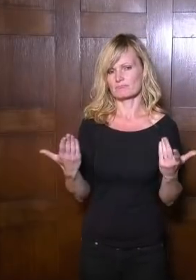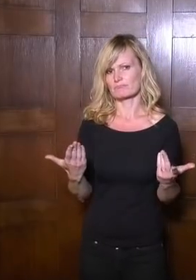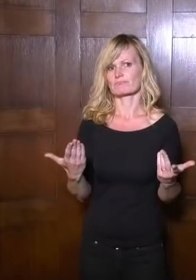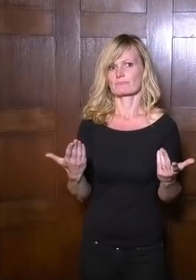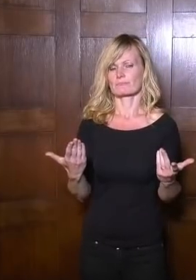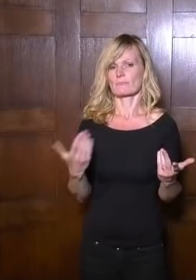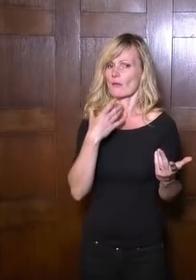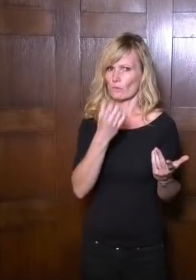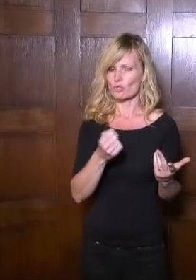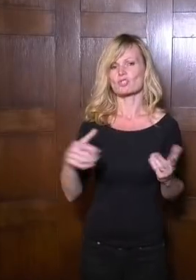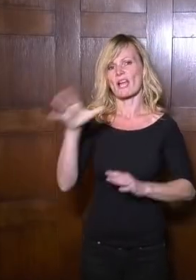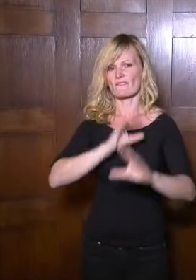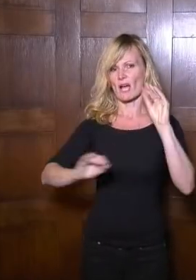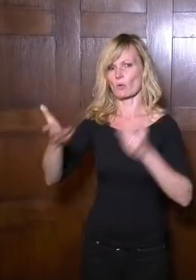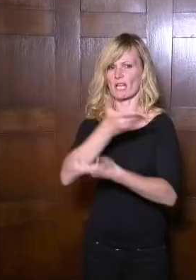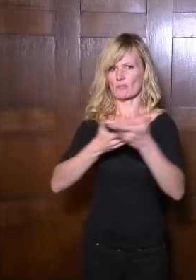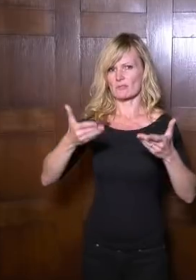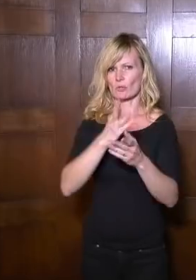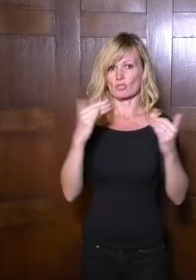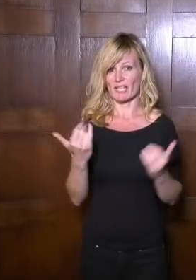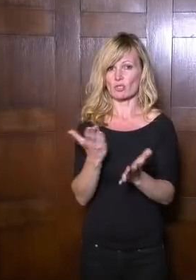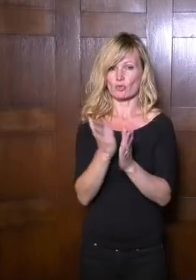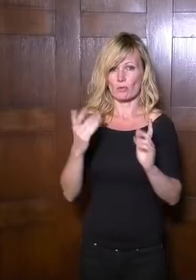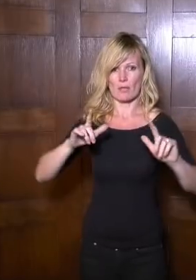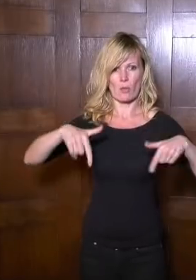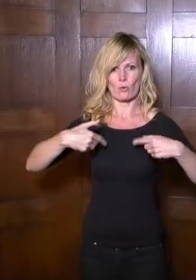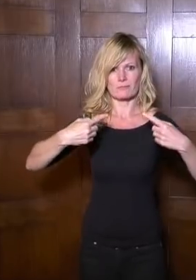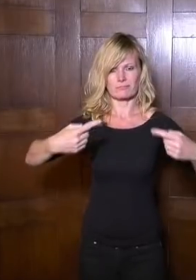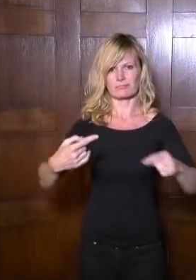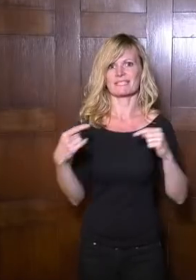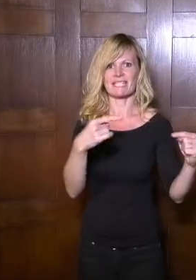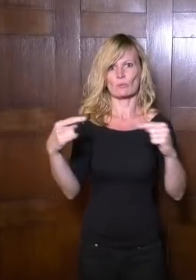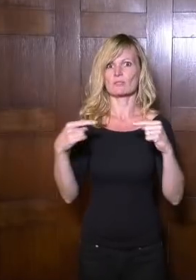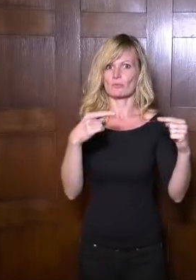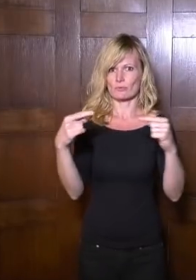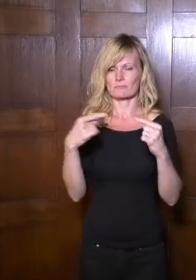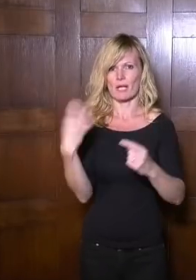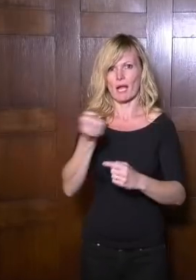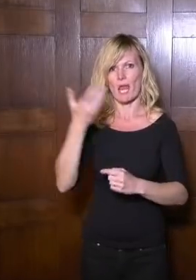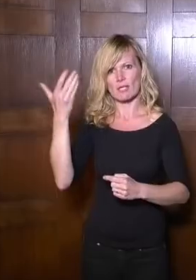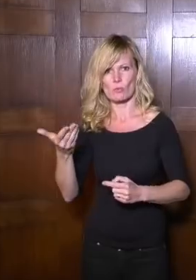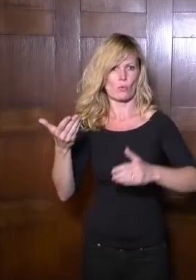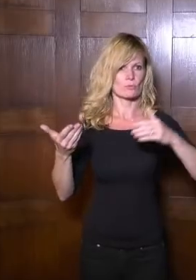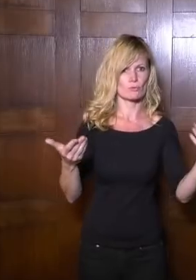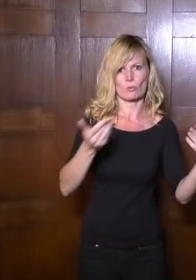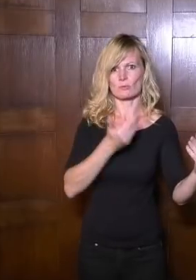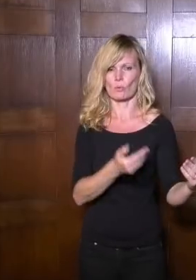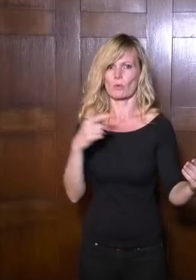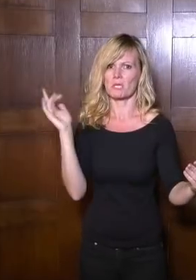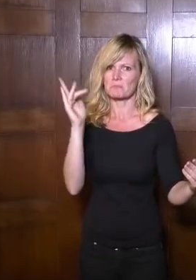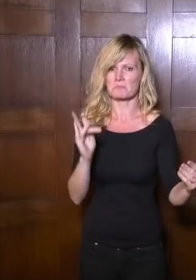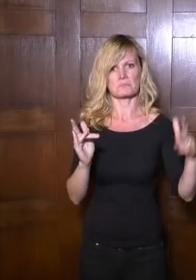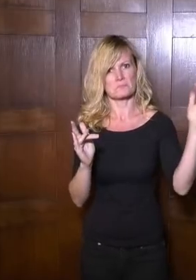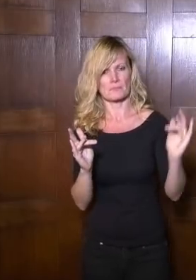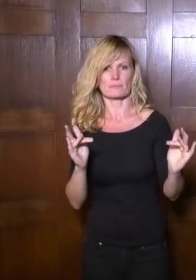mal Erfahrungen mitzuteilen. In der Zwischenzeit sind wir schon in eine heftige Diskussion geraten und klare Positionen, auch sehr kritische Positionen sind geäußert